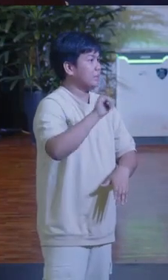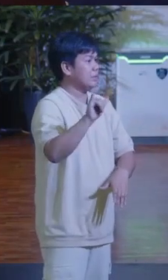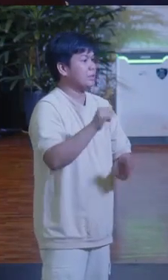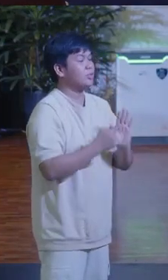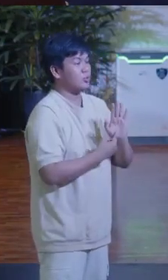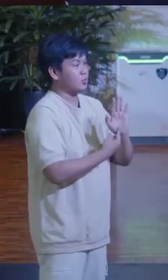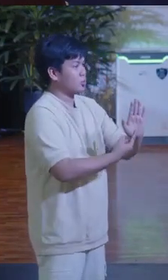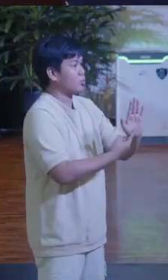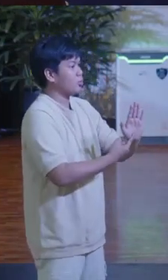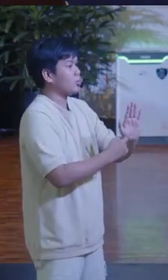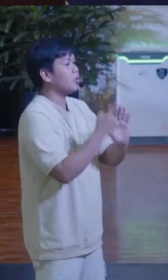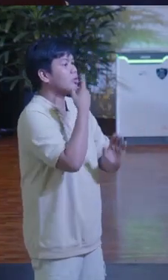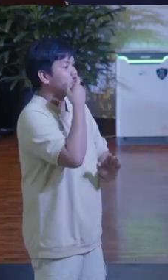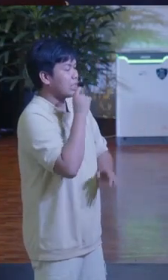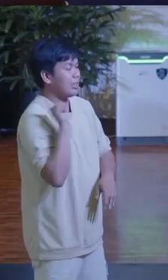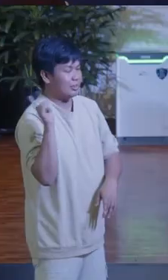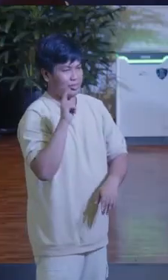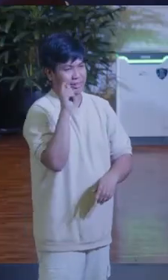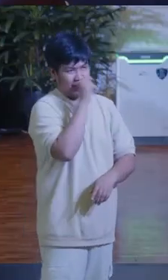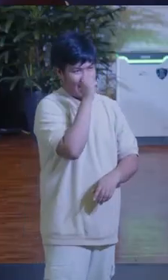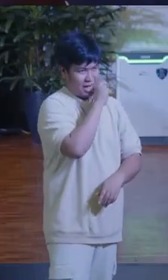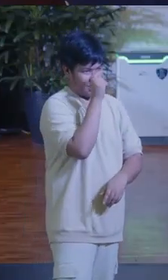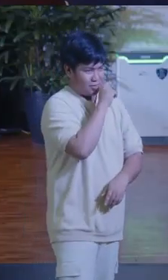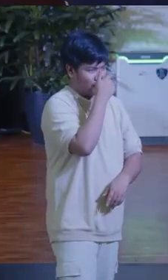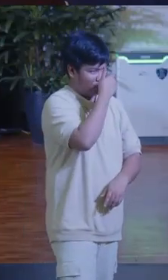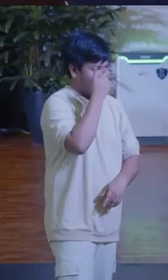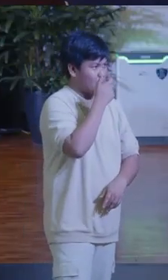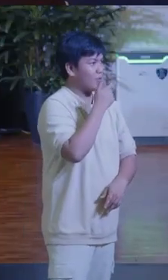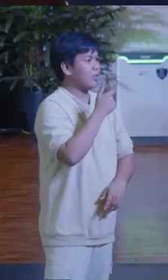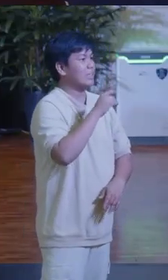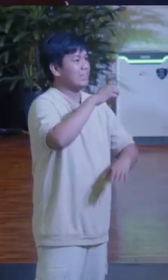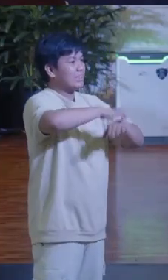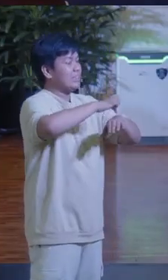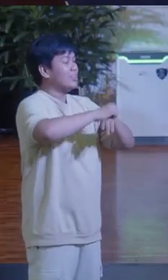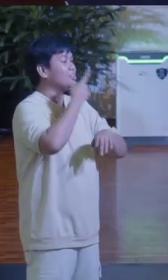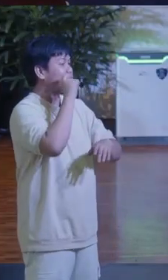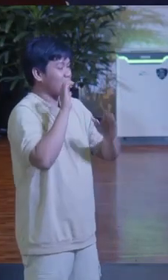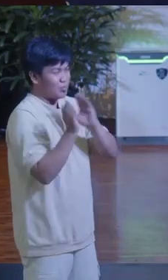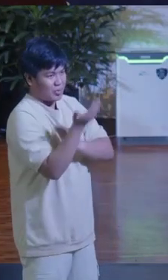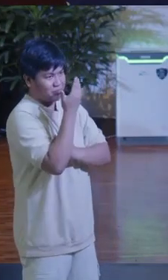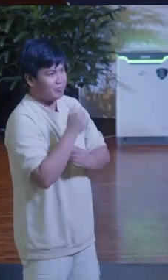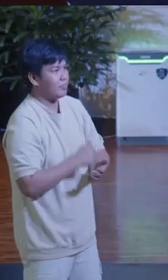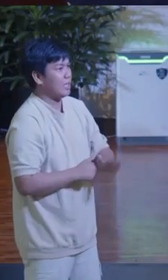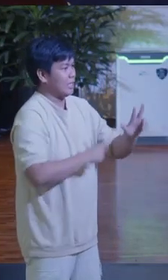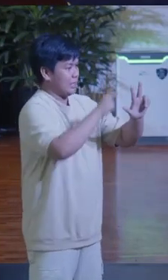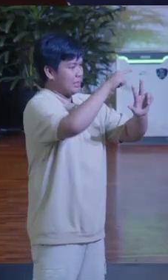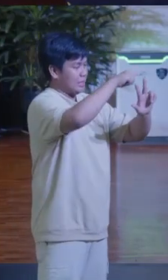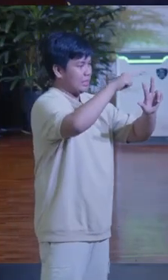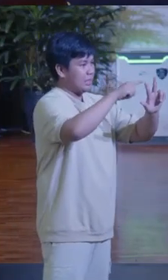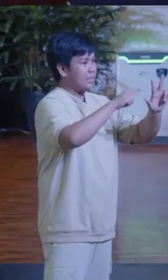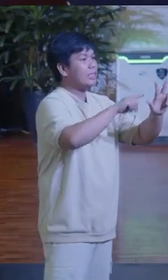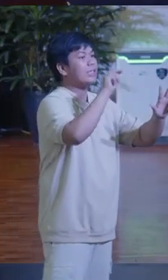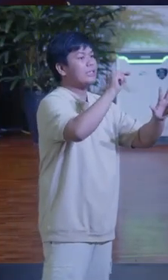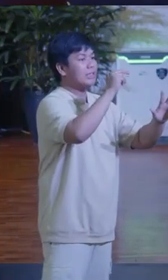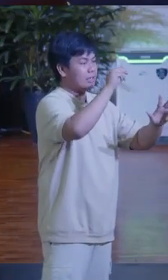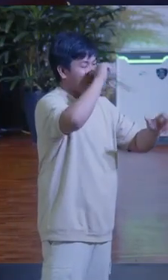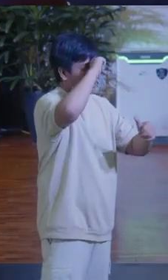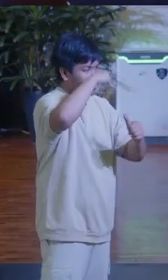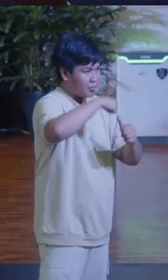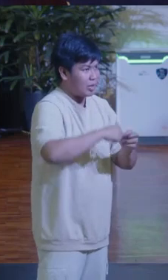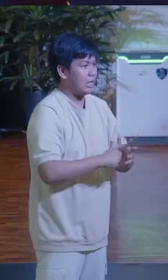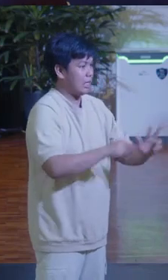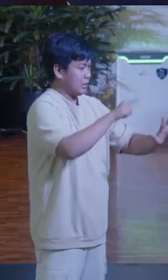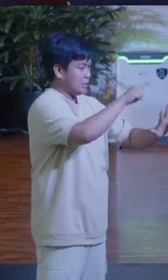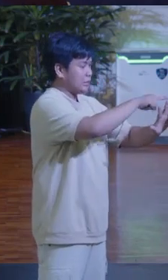No? Tinagalog ko lang po dahil maganda ang kanyang pagbabalangkas. 3 bagay na kailangan nating isa-isip. Maging tapat tayo sa